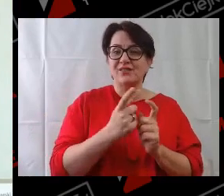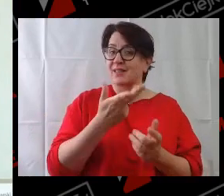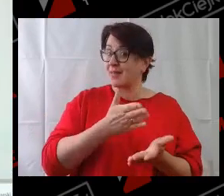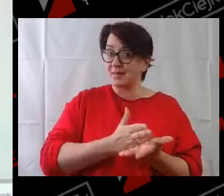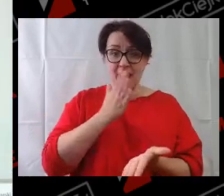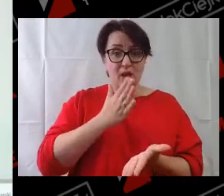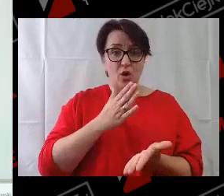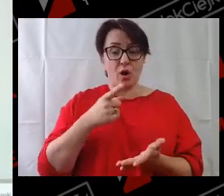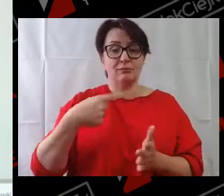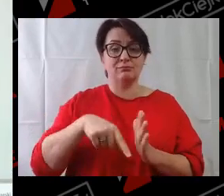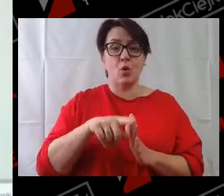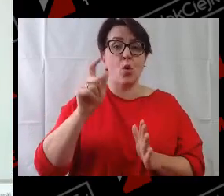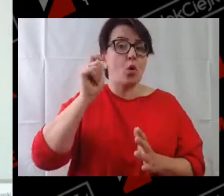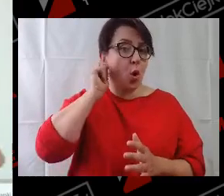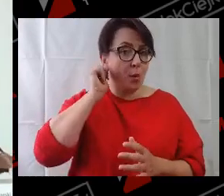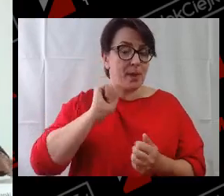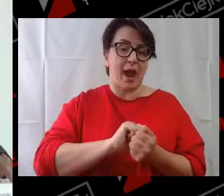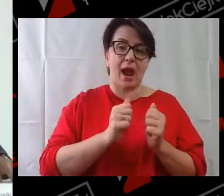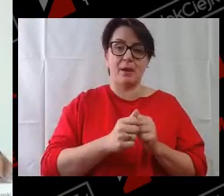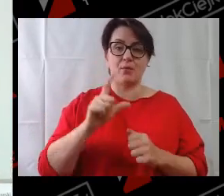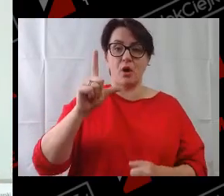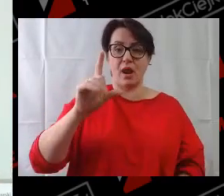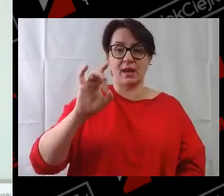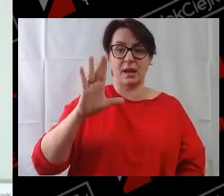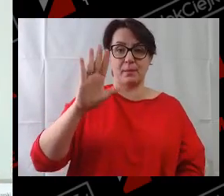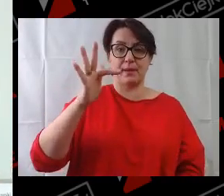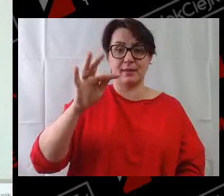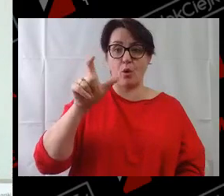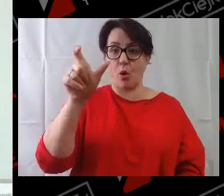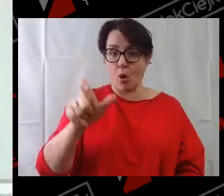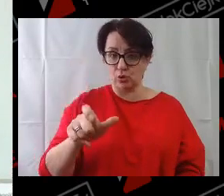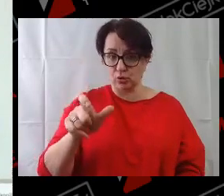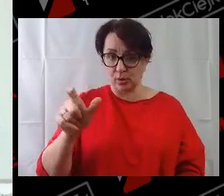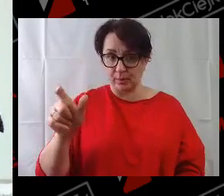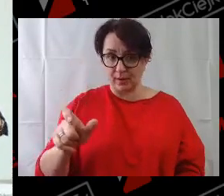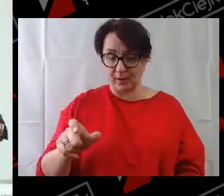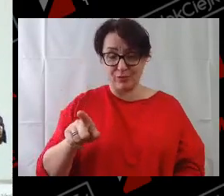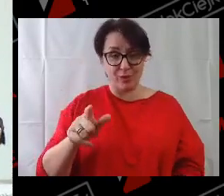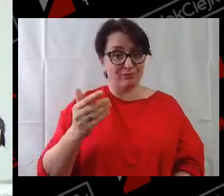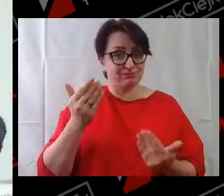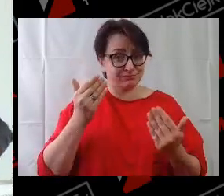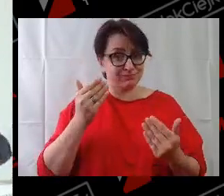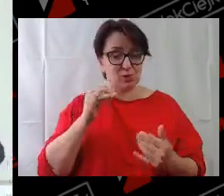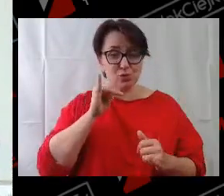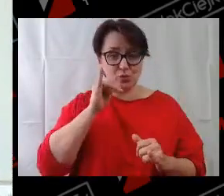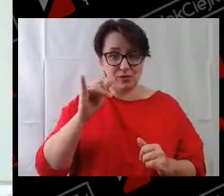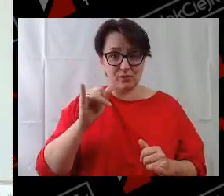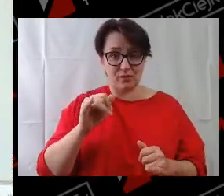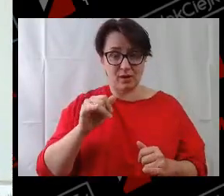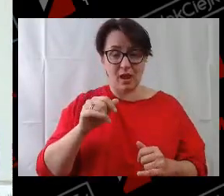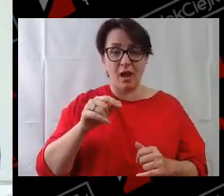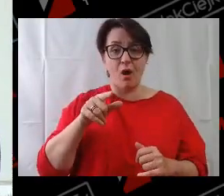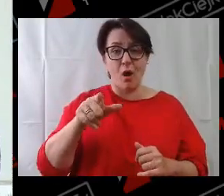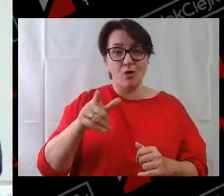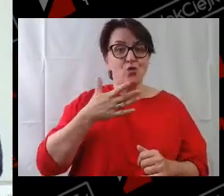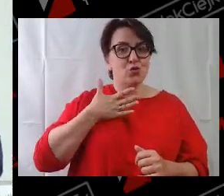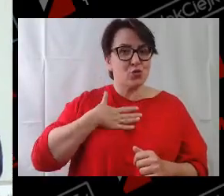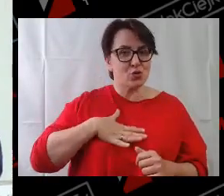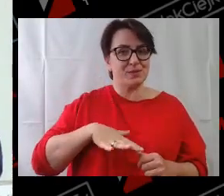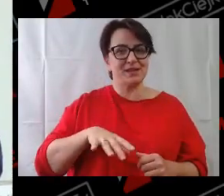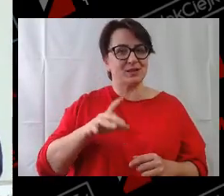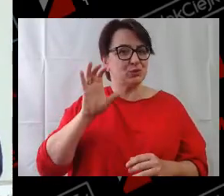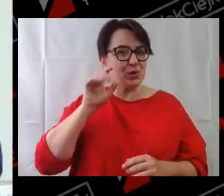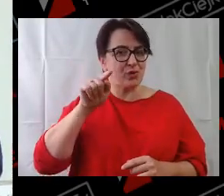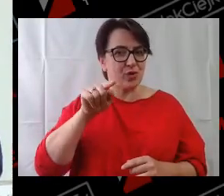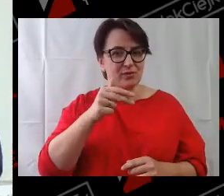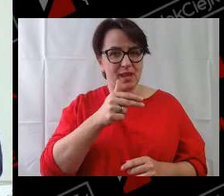kobiety osób lgbt tak to najbardziej wybrzmiewa chyba i tak właściwie być podejmowane ale jest